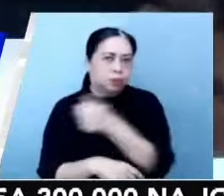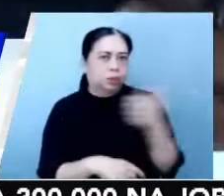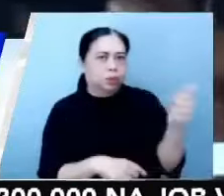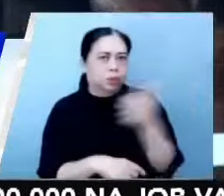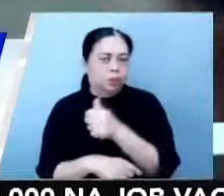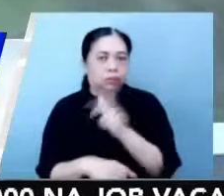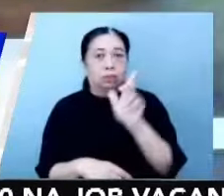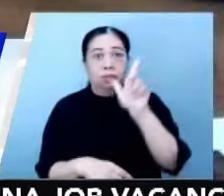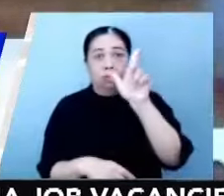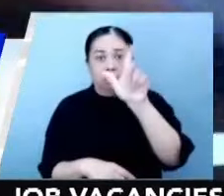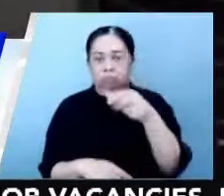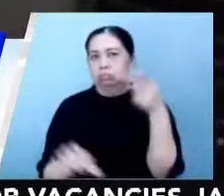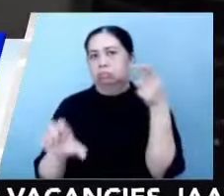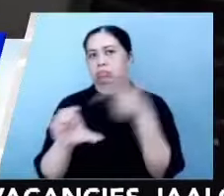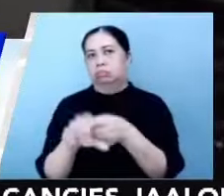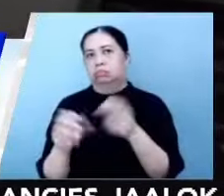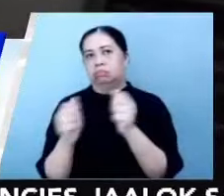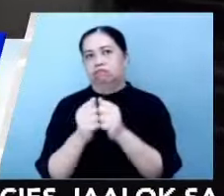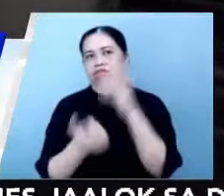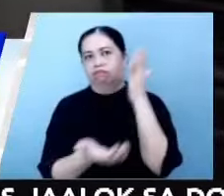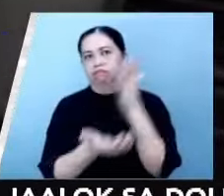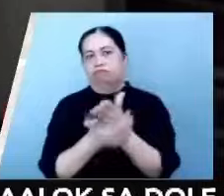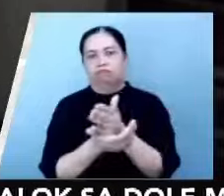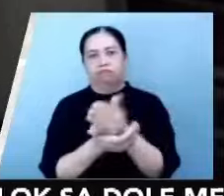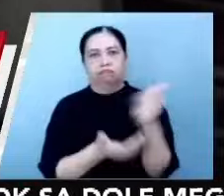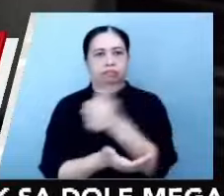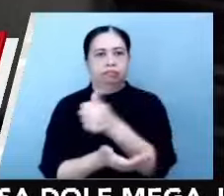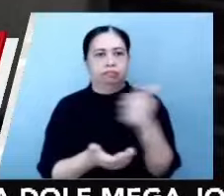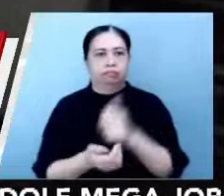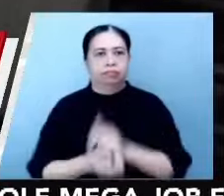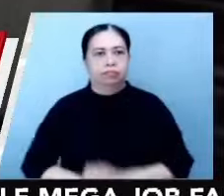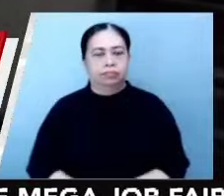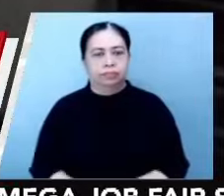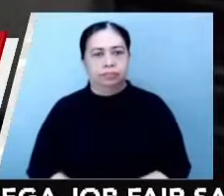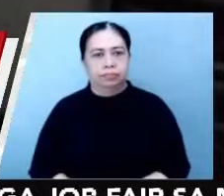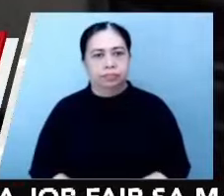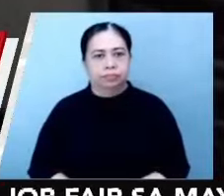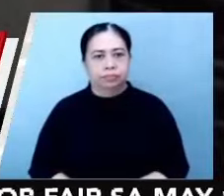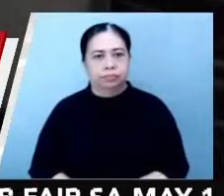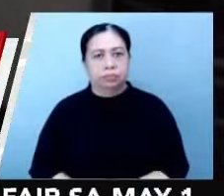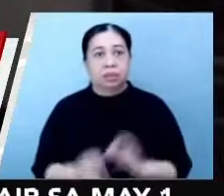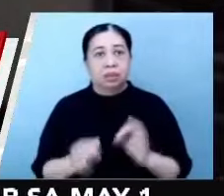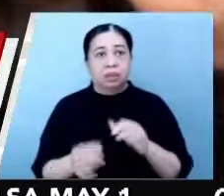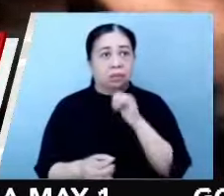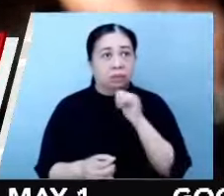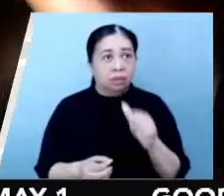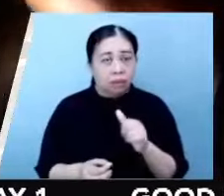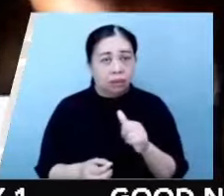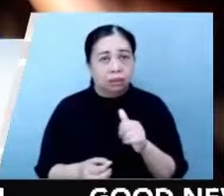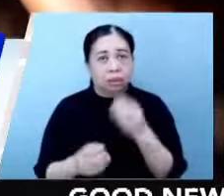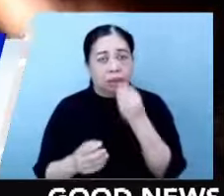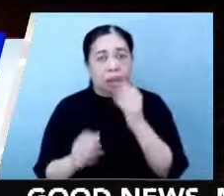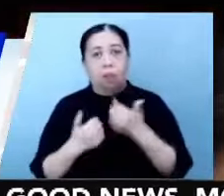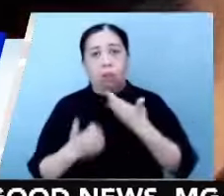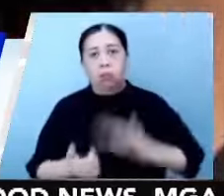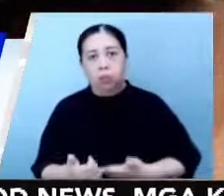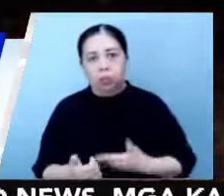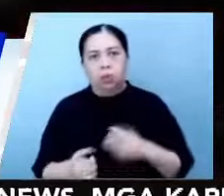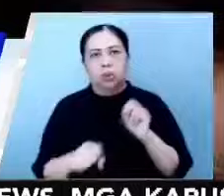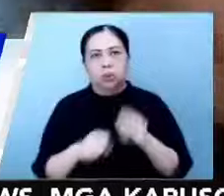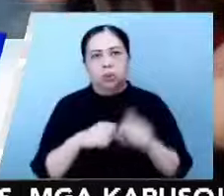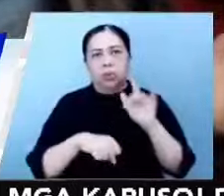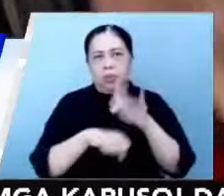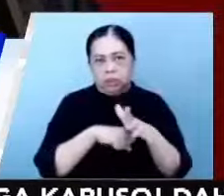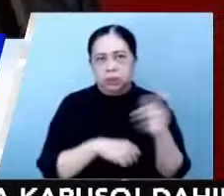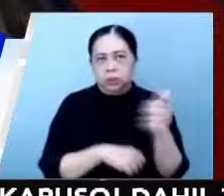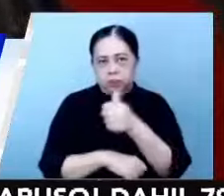tatlong araw na tigil pasada. Ang game room namin ngayon, magugutom kami. Kaya kung wala pang gasto, mamaya pahinga na. Ganyan din ang diskarte ni Ricky na